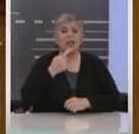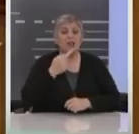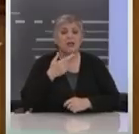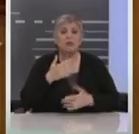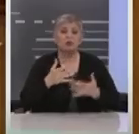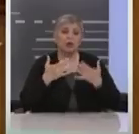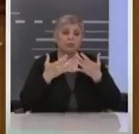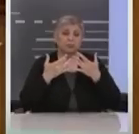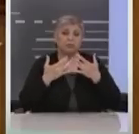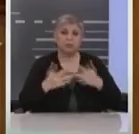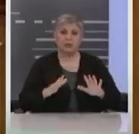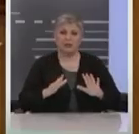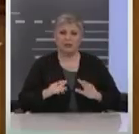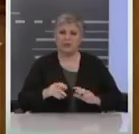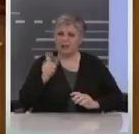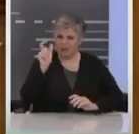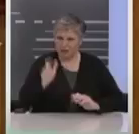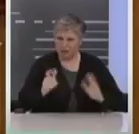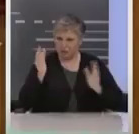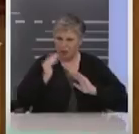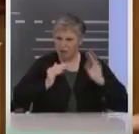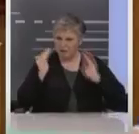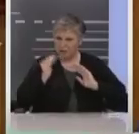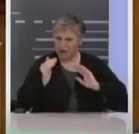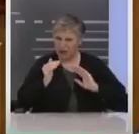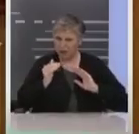που αμφιβάλλω αν τις έκανε και πώς τις έκανε.